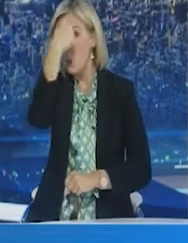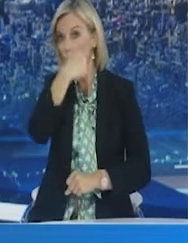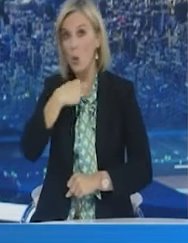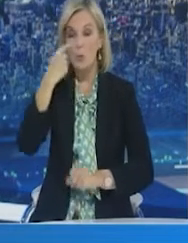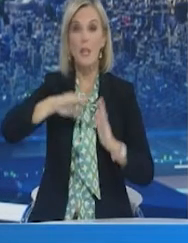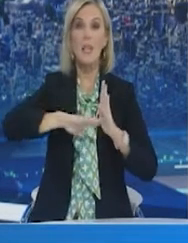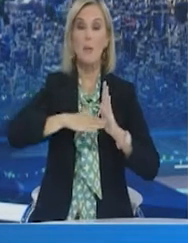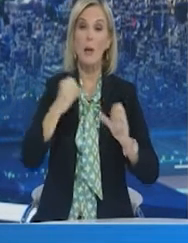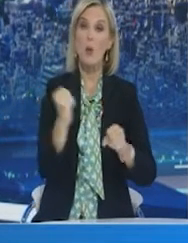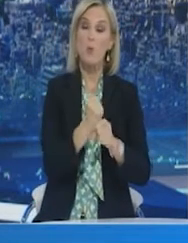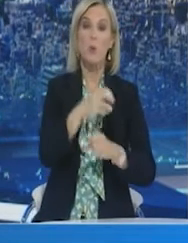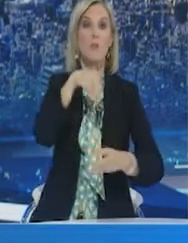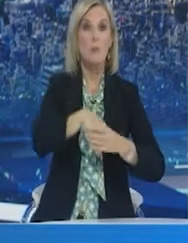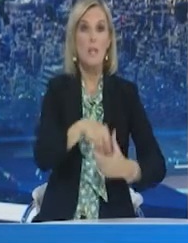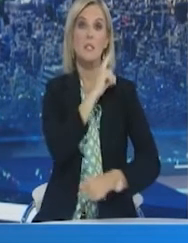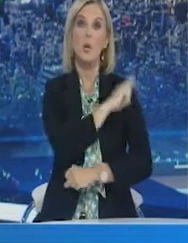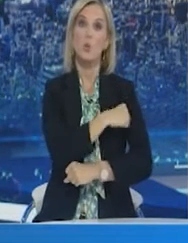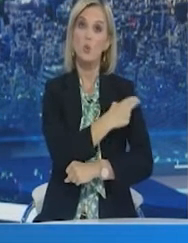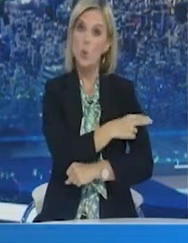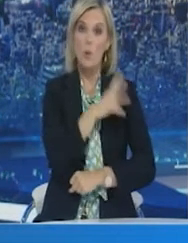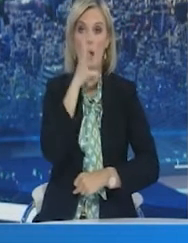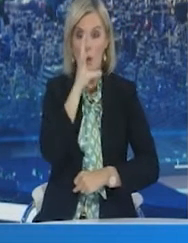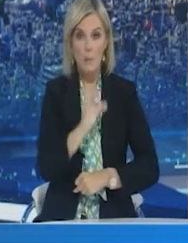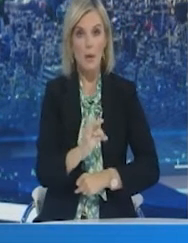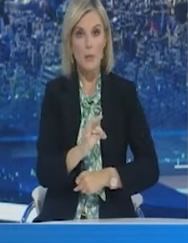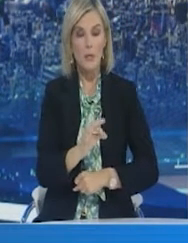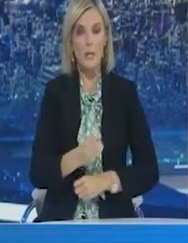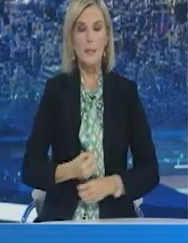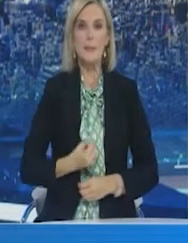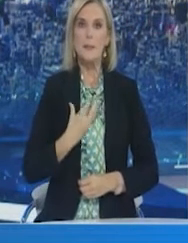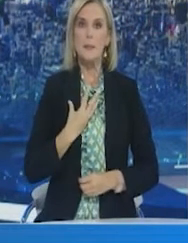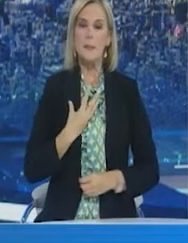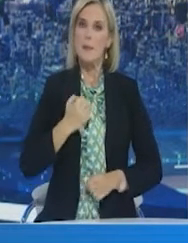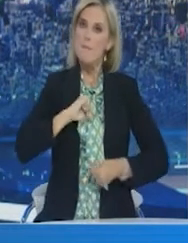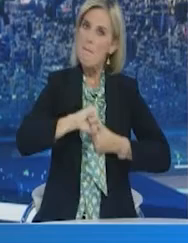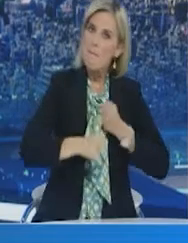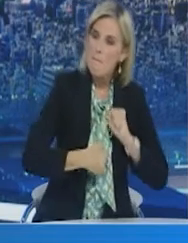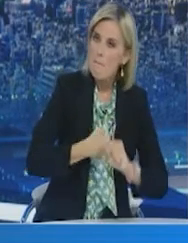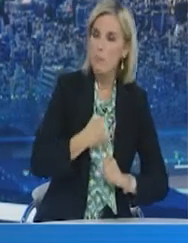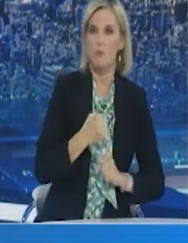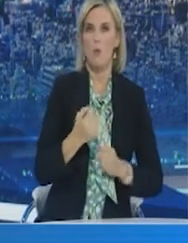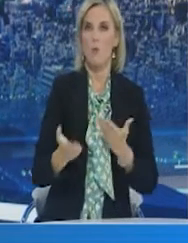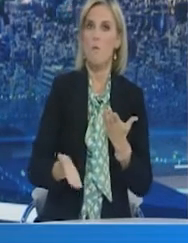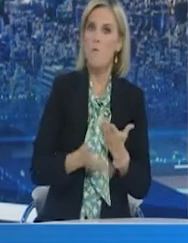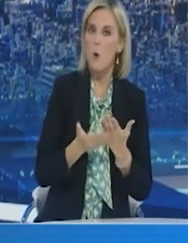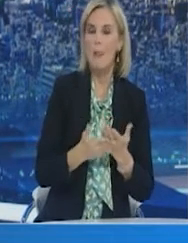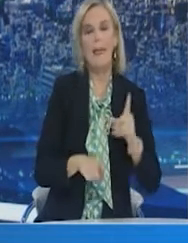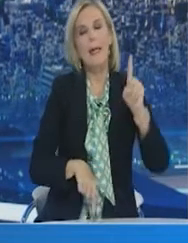Υγείας δίνουν αυτή τη μάχη με πρωτοφανή ζήλο και αίσθημα ευθύνης. Ορισμένοι, λίγοι